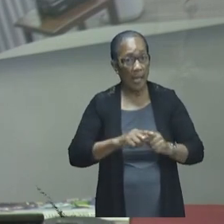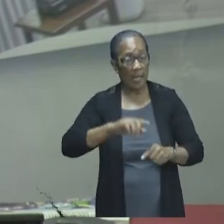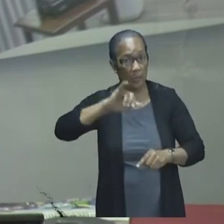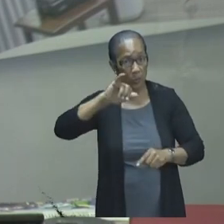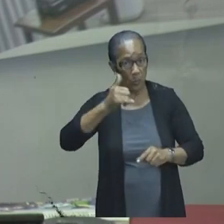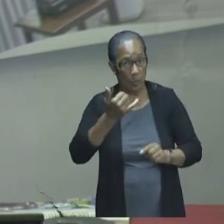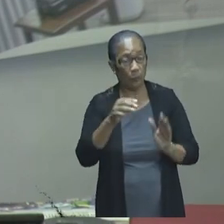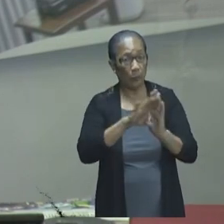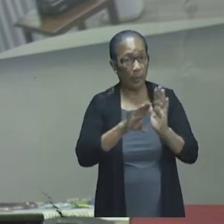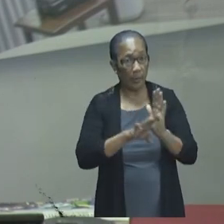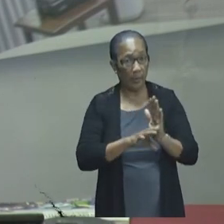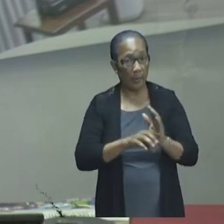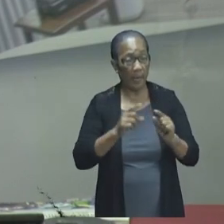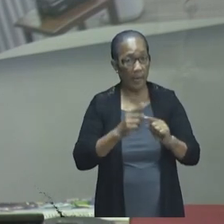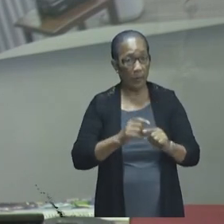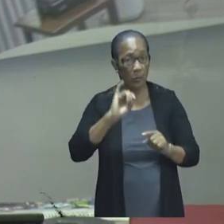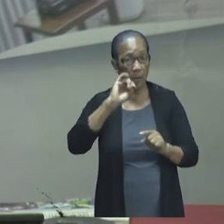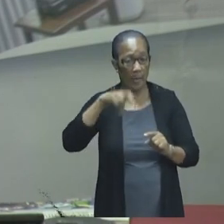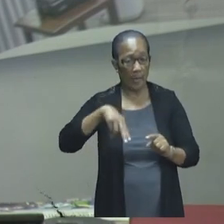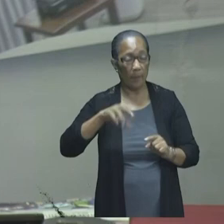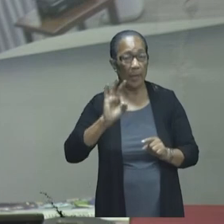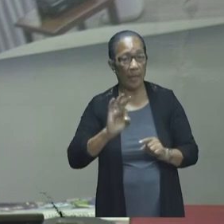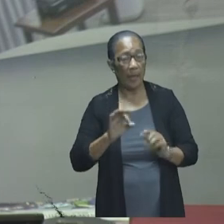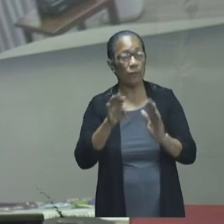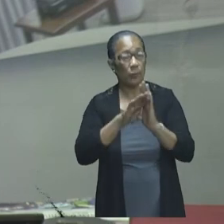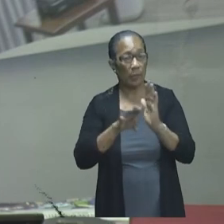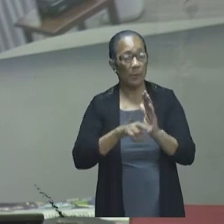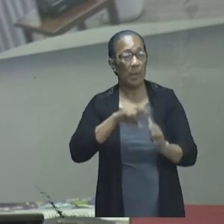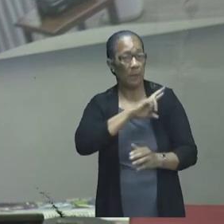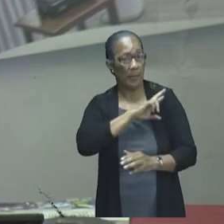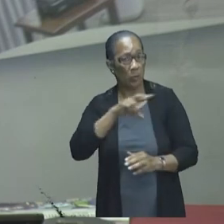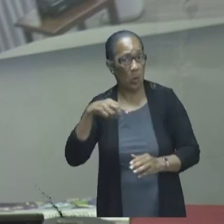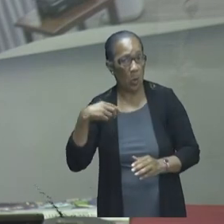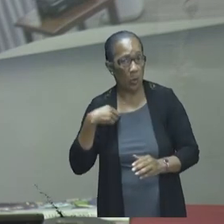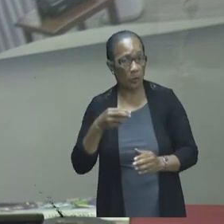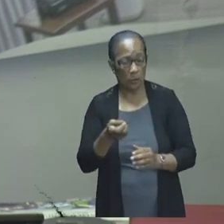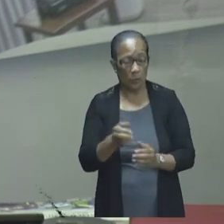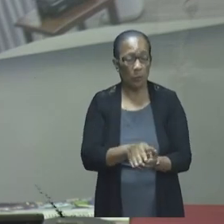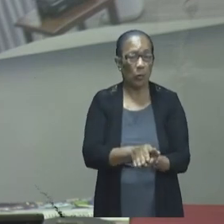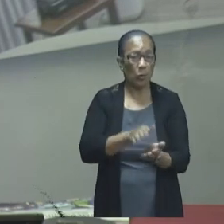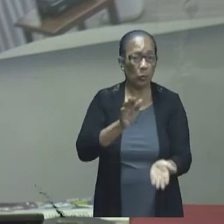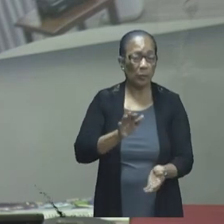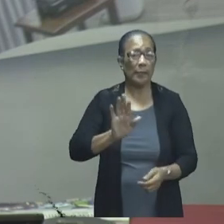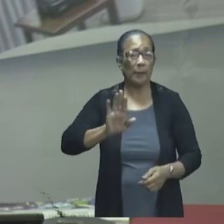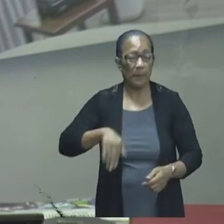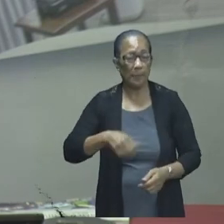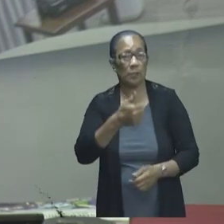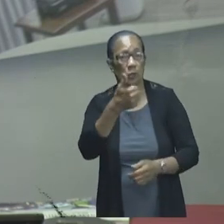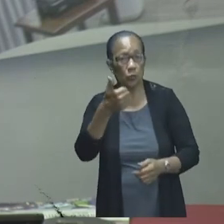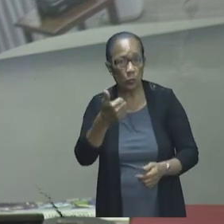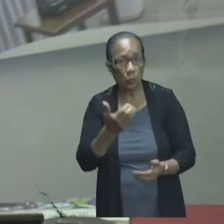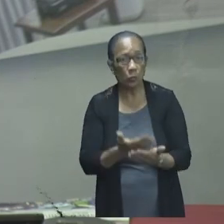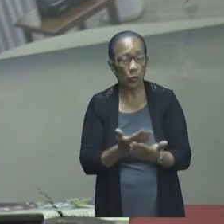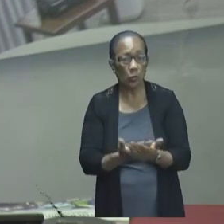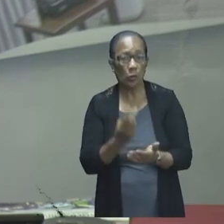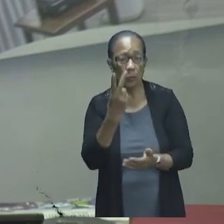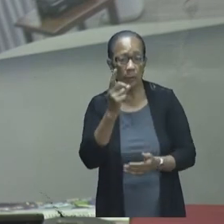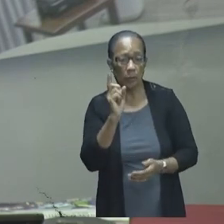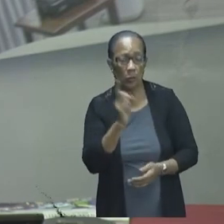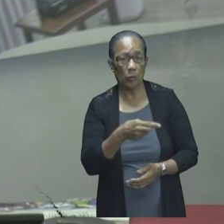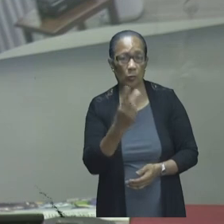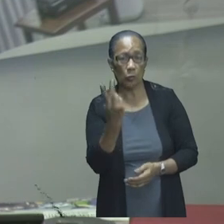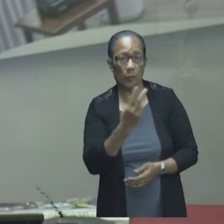programma in ons eigen mes programma met ons begroting die recentelijk is goedgekeurd toen er 22 in